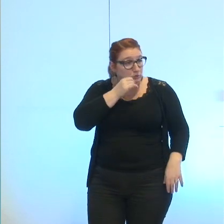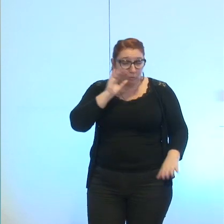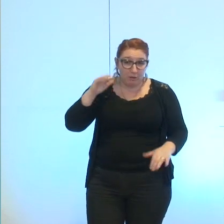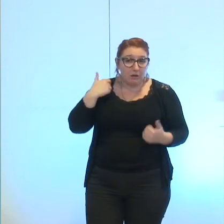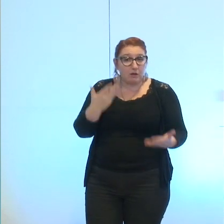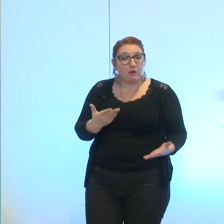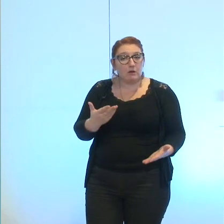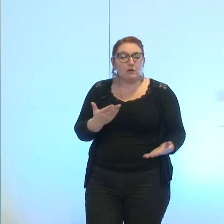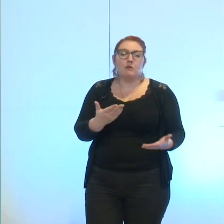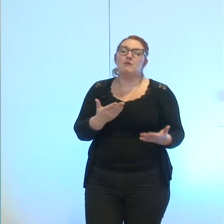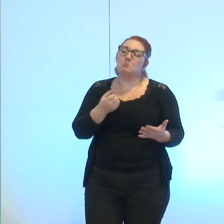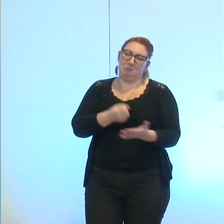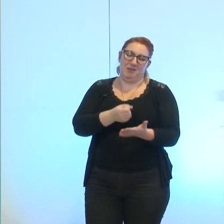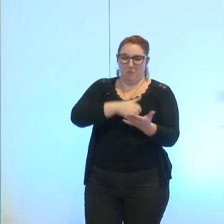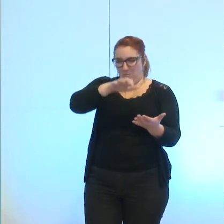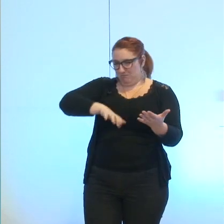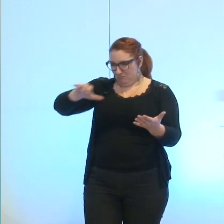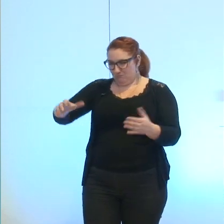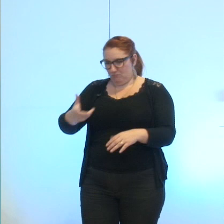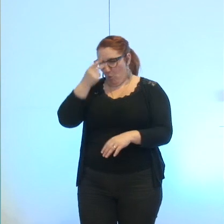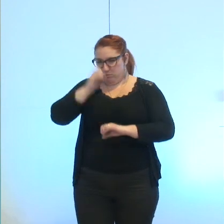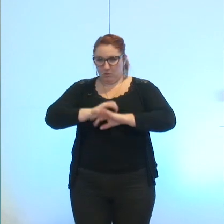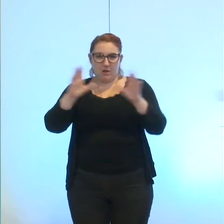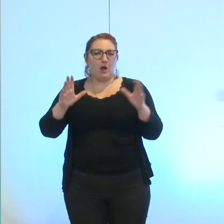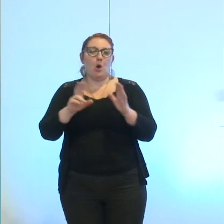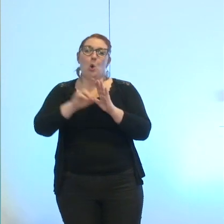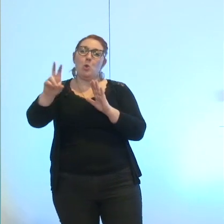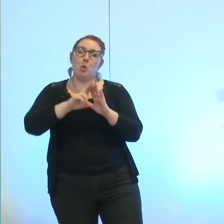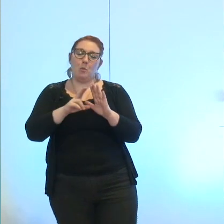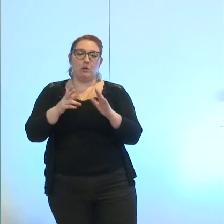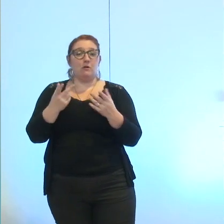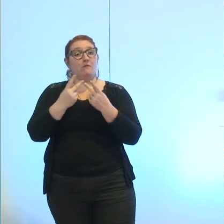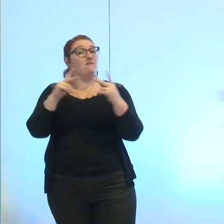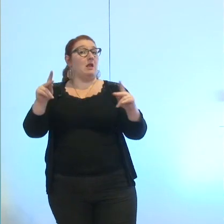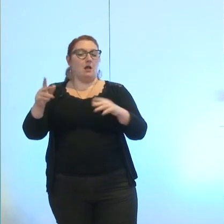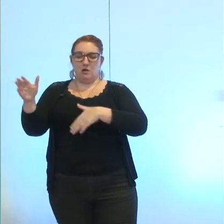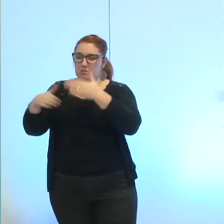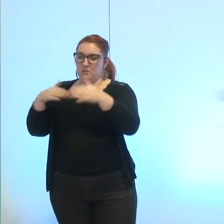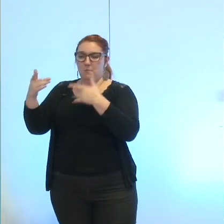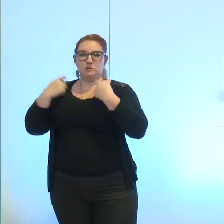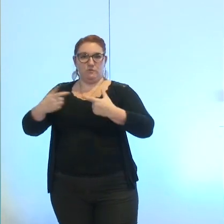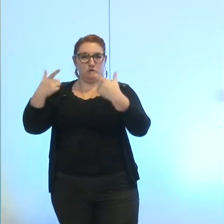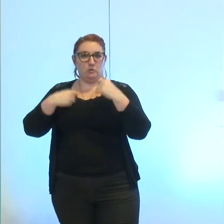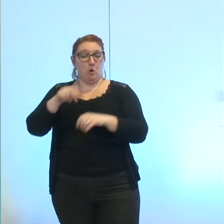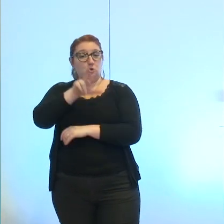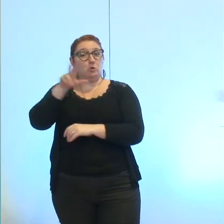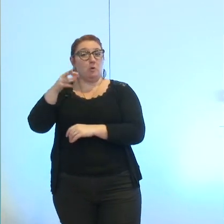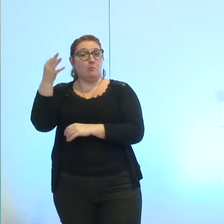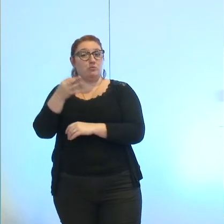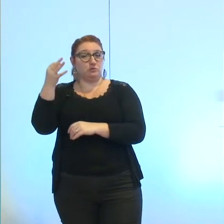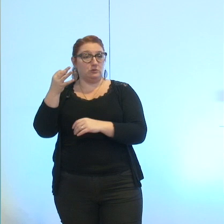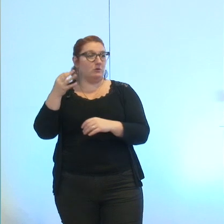elle a toutefois le mérite de confirmer notre analyse Grenoble est une commune où les dépenses de fonctionnement sont supérieures de 33 %